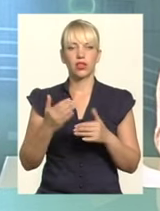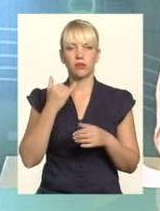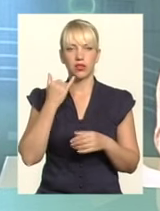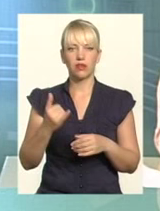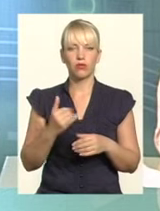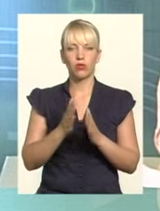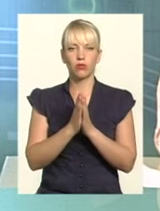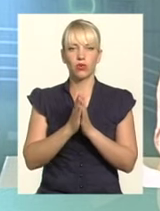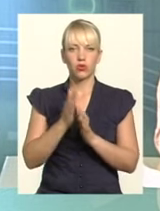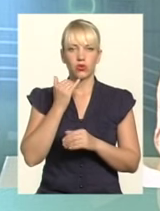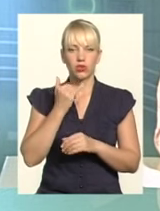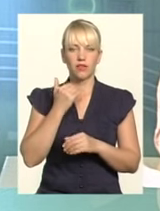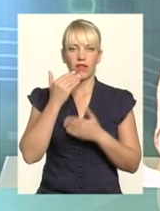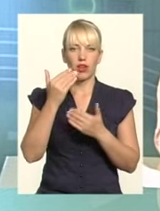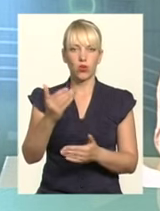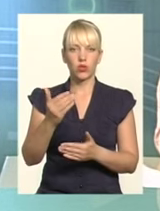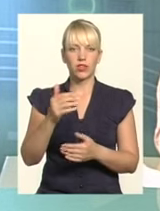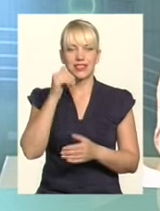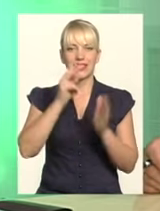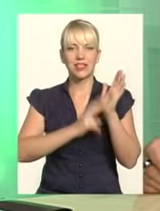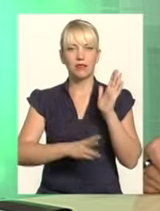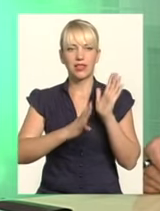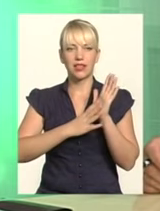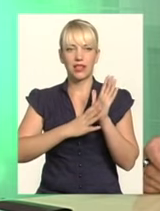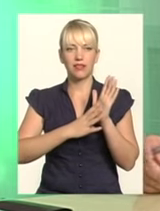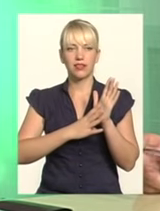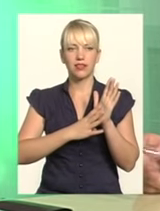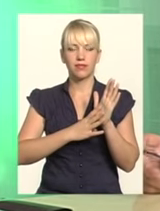попрошу звернутися до мене завтра